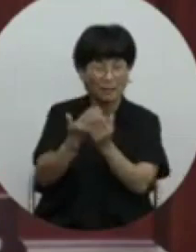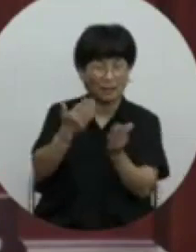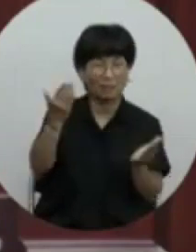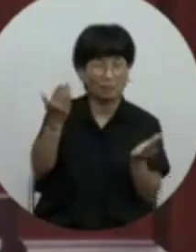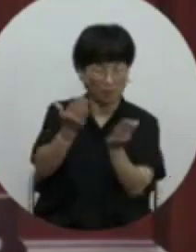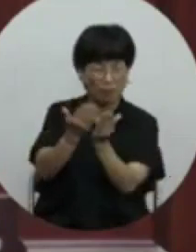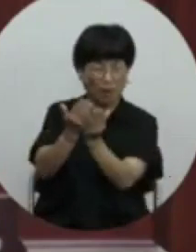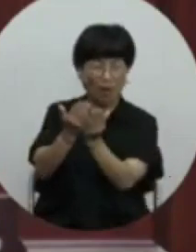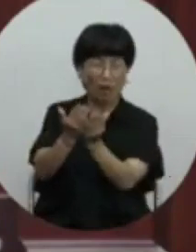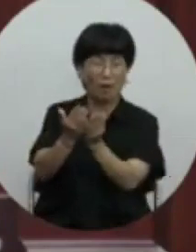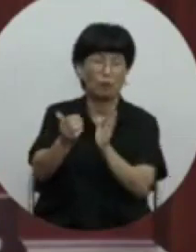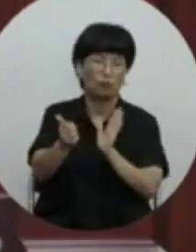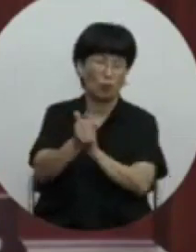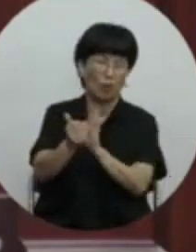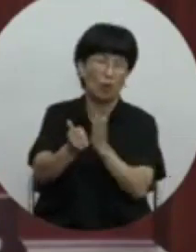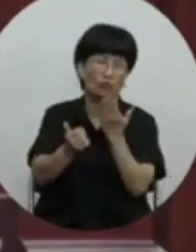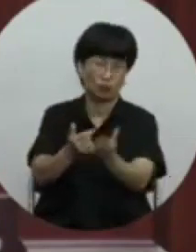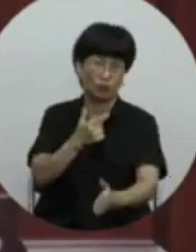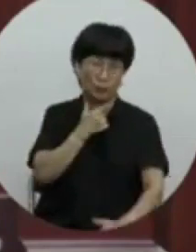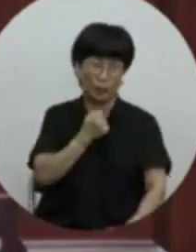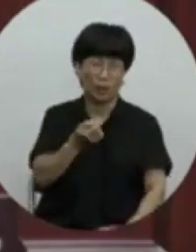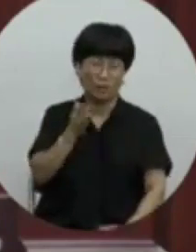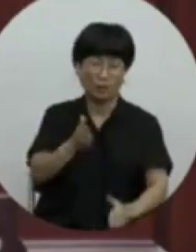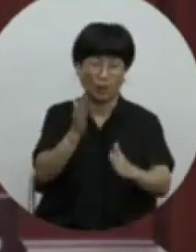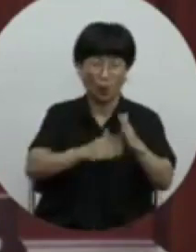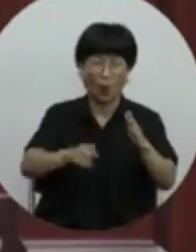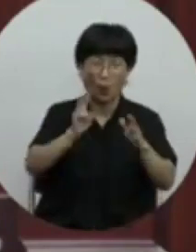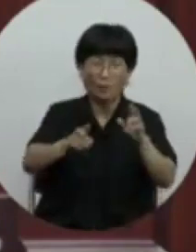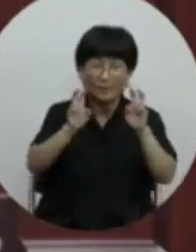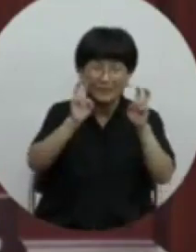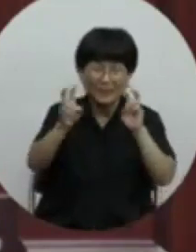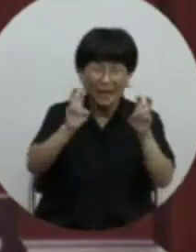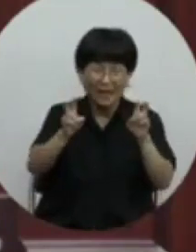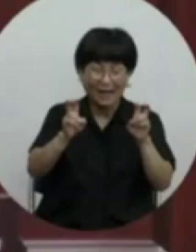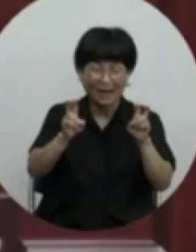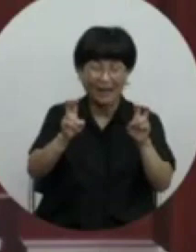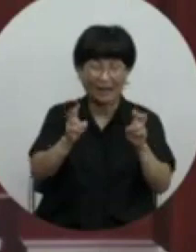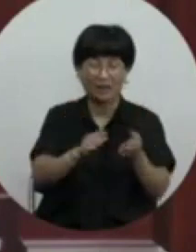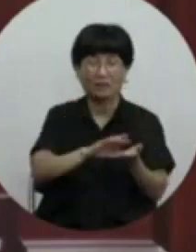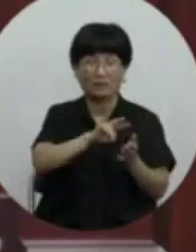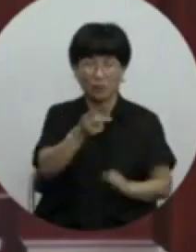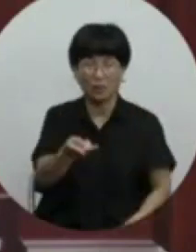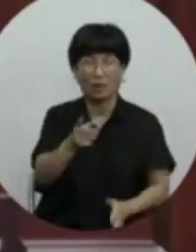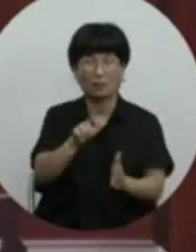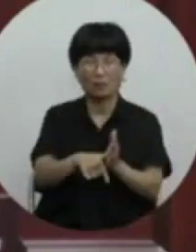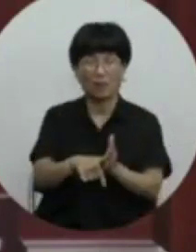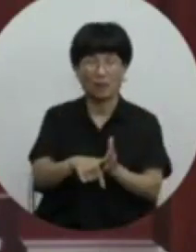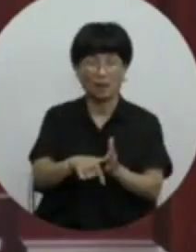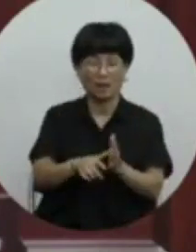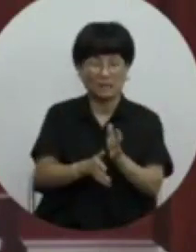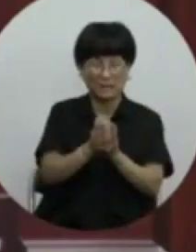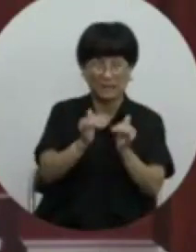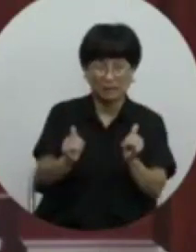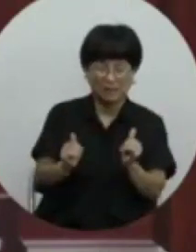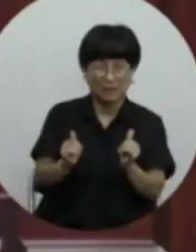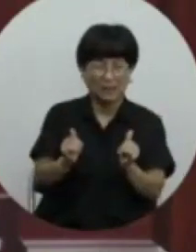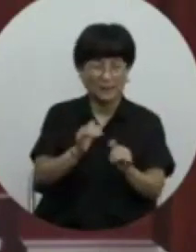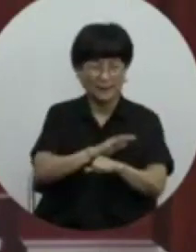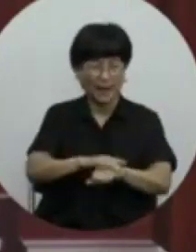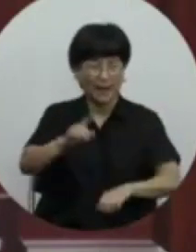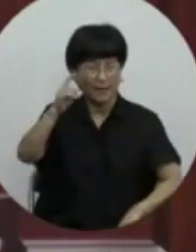된다고 생각됩니다. 그러나 공사 전환을 위한 전제조건은 의회를 의롱하고 시민을 기만하지 말아야